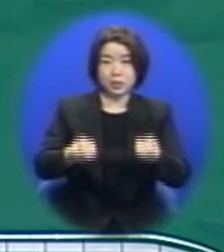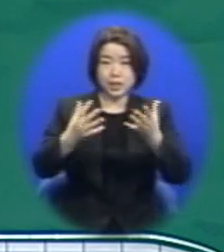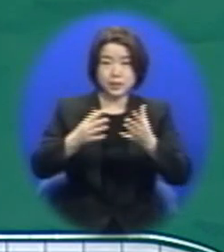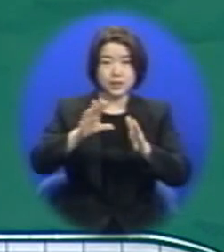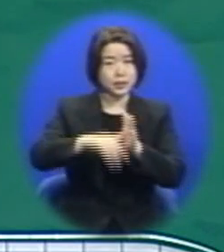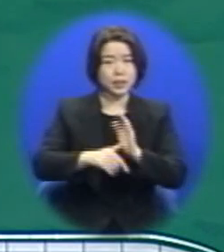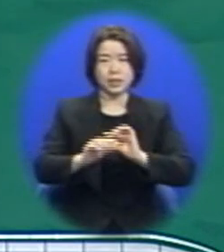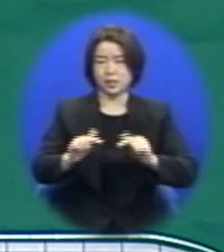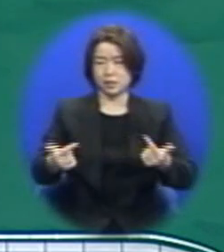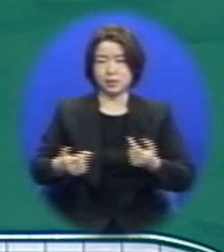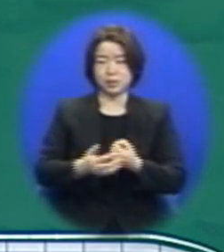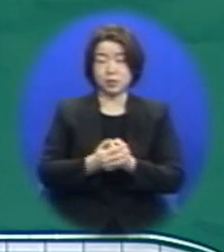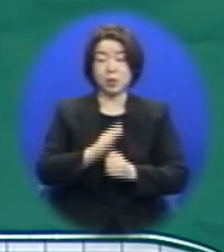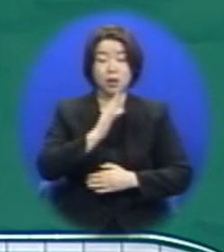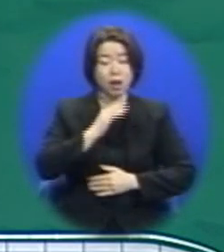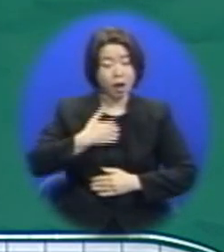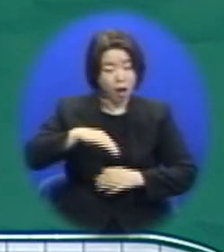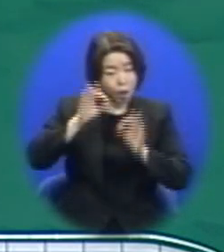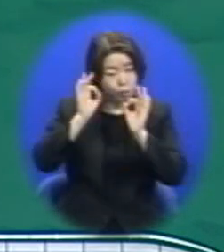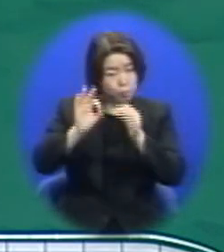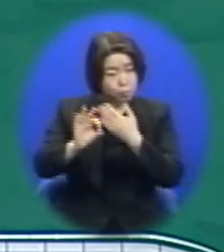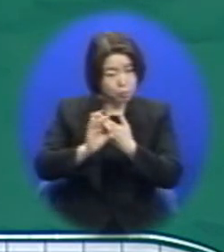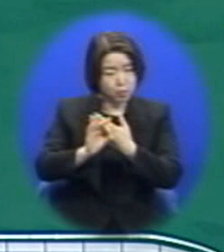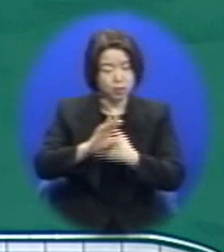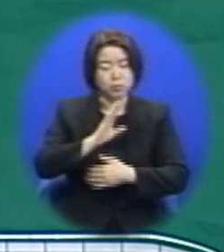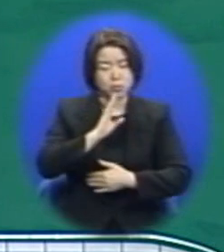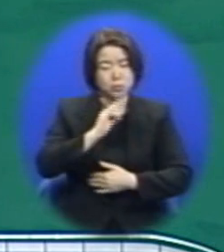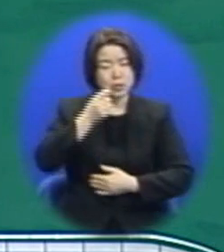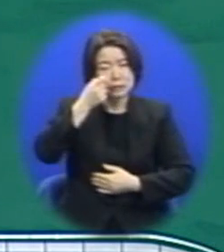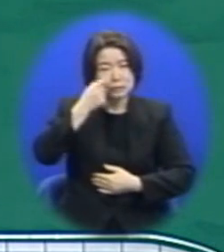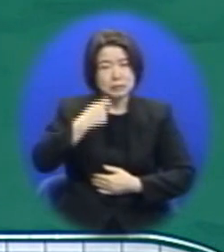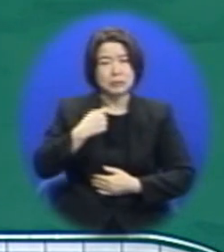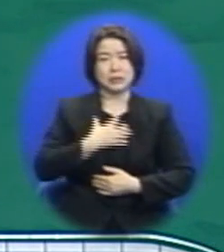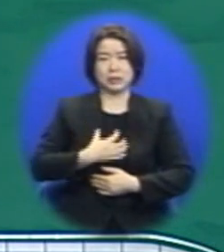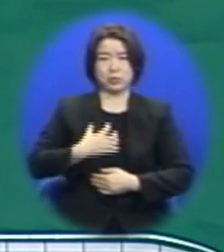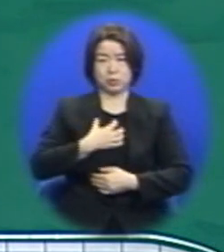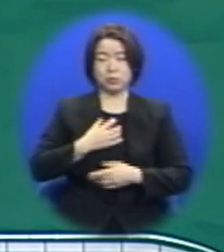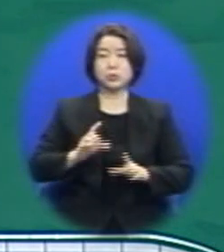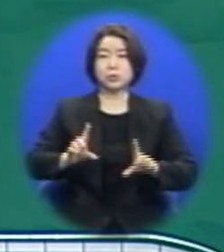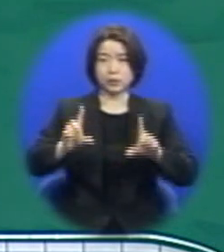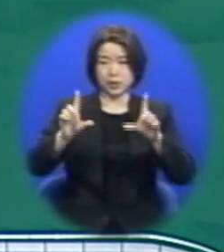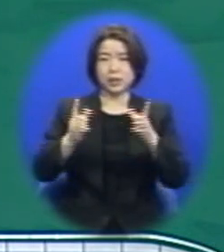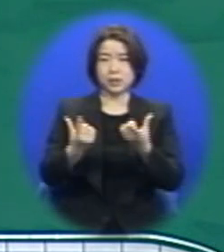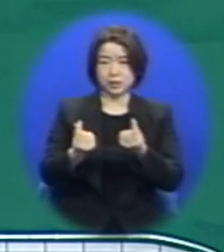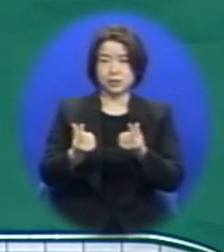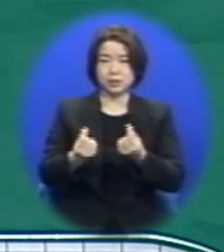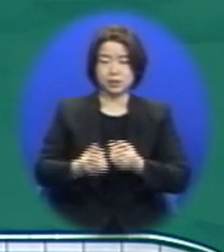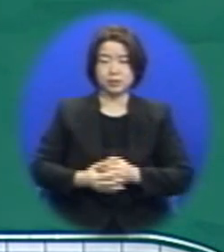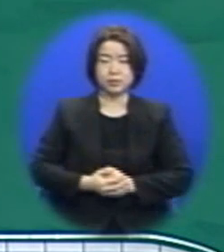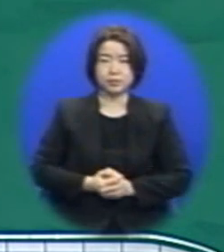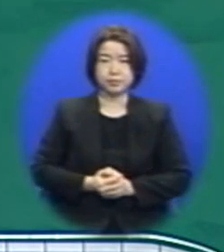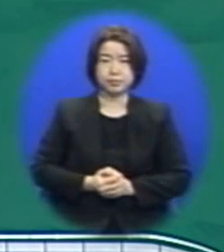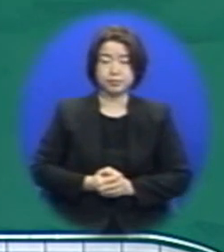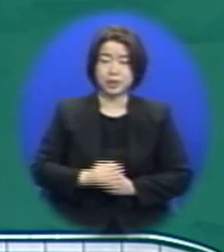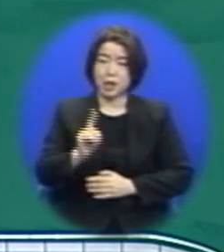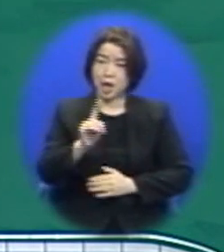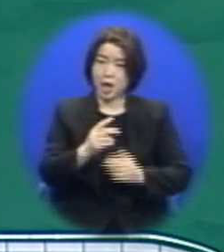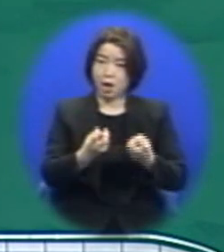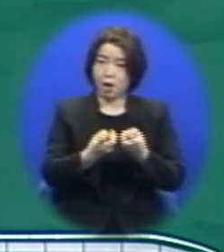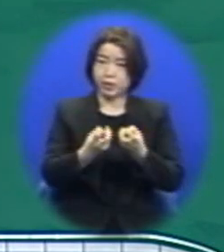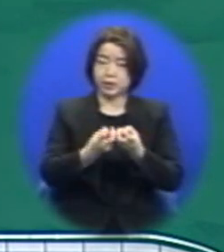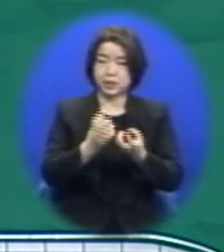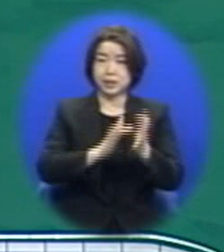아닌 거죠. 사실 알고 보면 굉장히 슬프고 고통스러운 날입니다. 어떻게